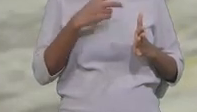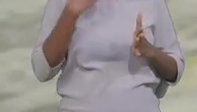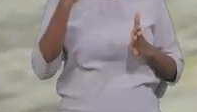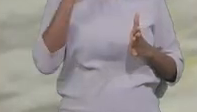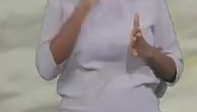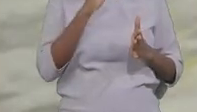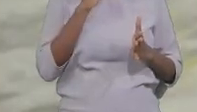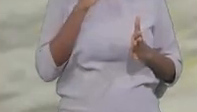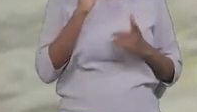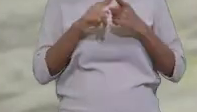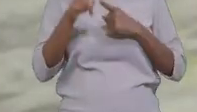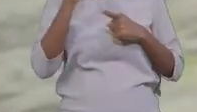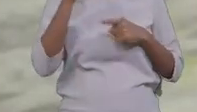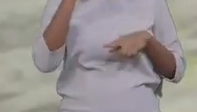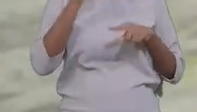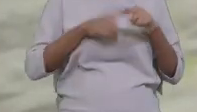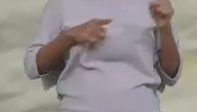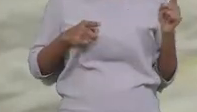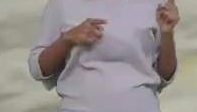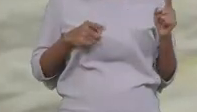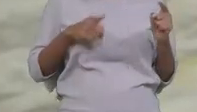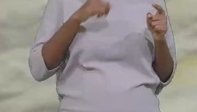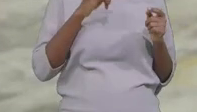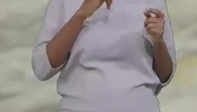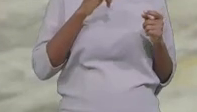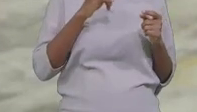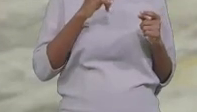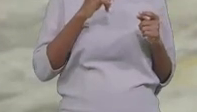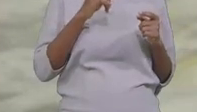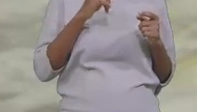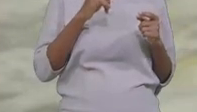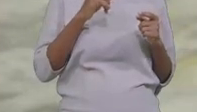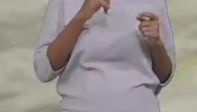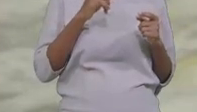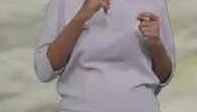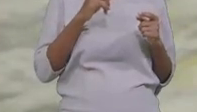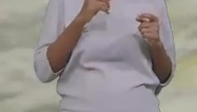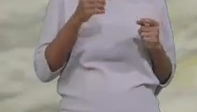La voix peut être de chuchoter, tu ne peux pas mépriser ça.